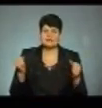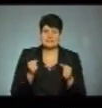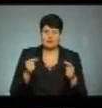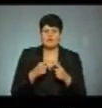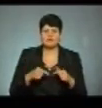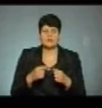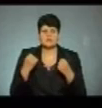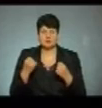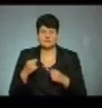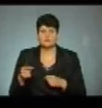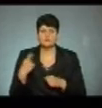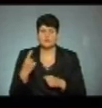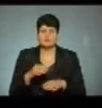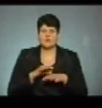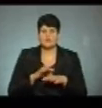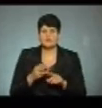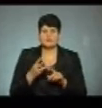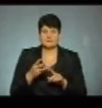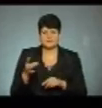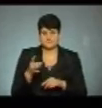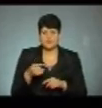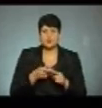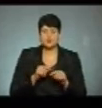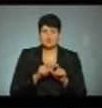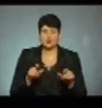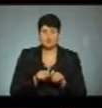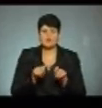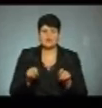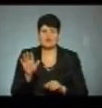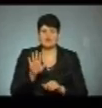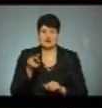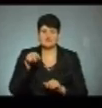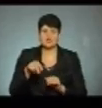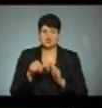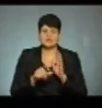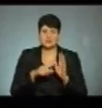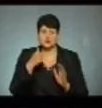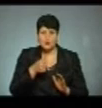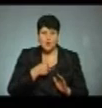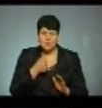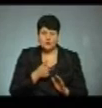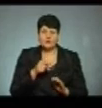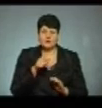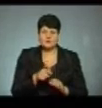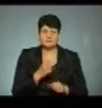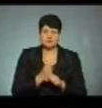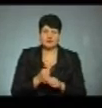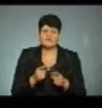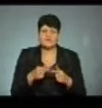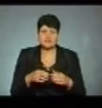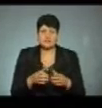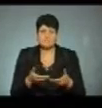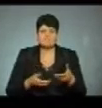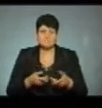видів спорту на Тернопільщині проводять втретє. Цю школу відкрили у вересні 2016 року. У ній діють відділення з